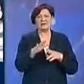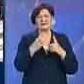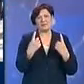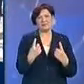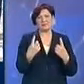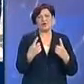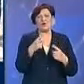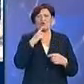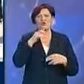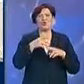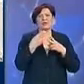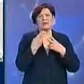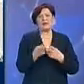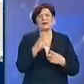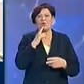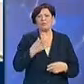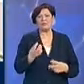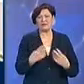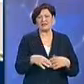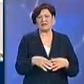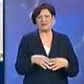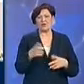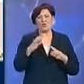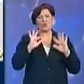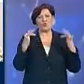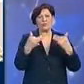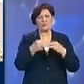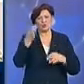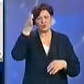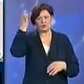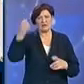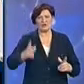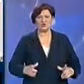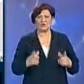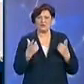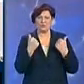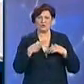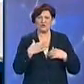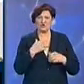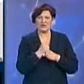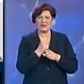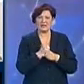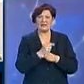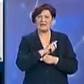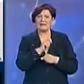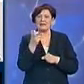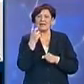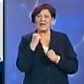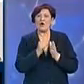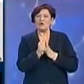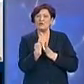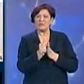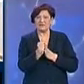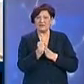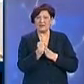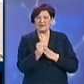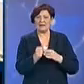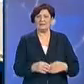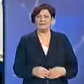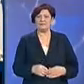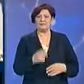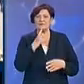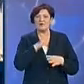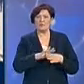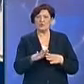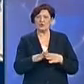legal na leđa privrede. Okupili smo se oko ideje da živimo od naše grada, ne od privilegija, da pokušamo da